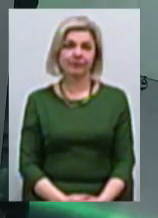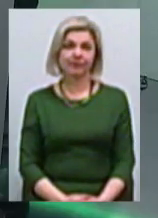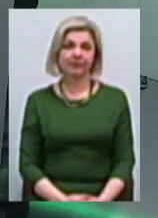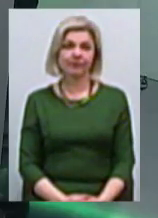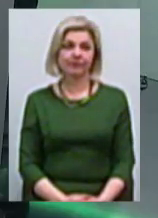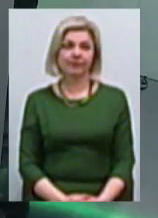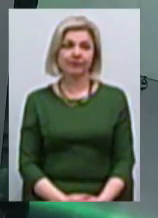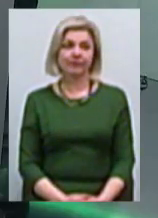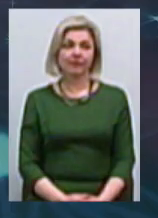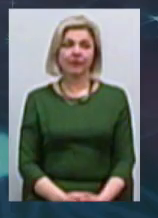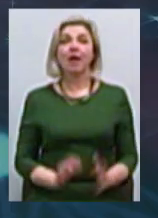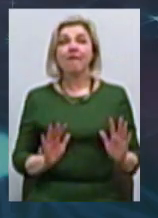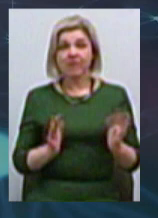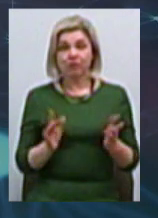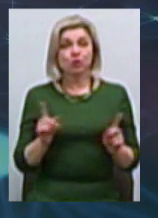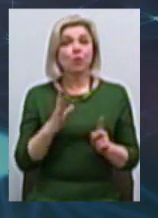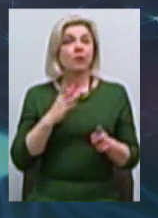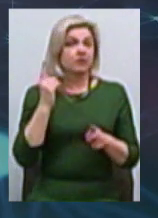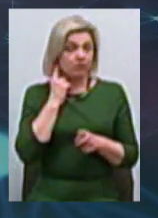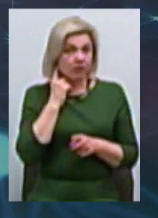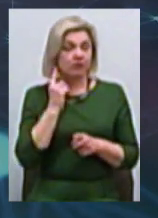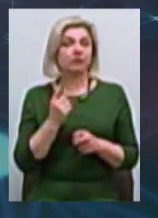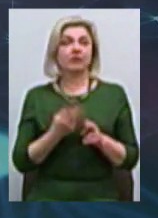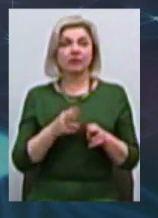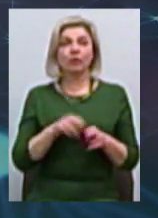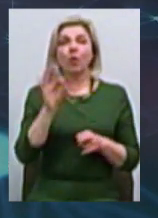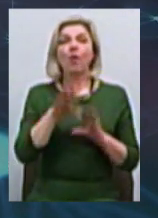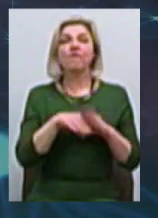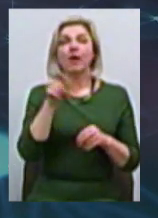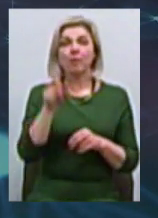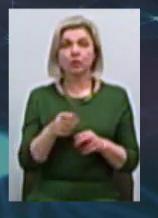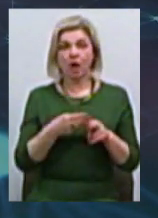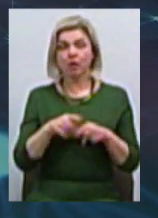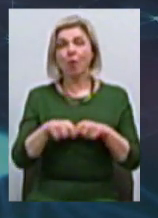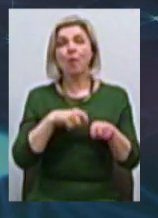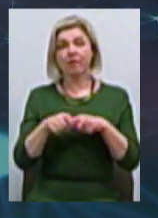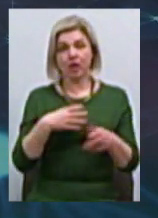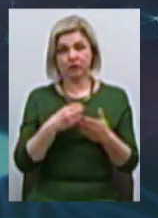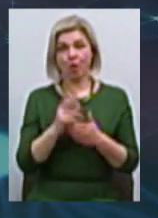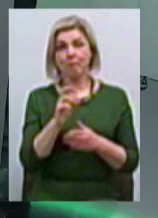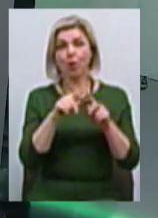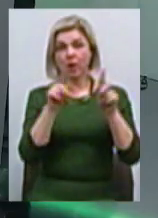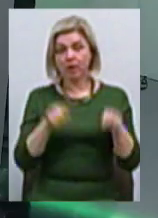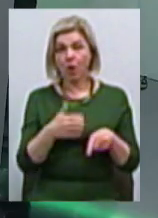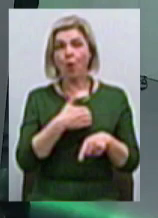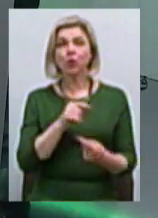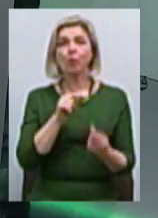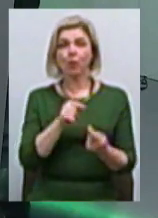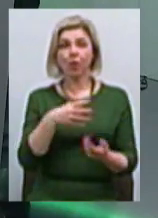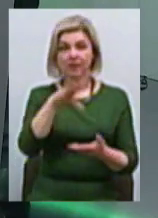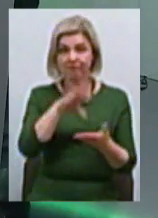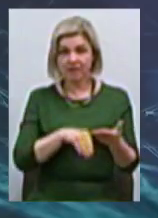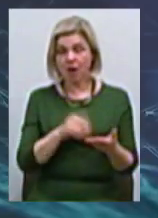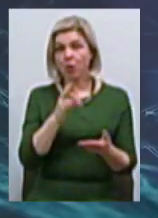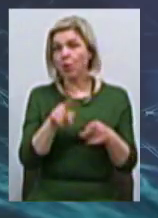Ну, в принципі, випадок, який прозвучав, щодо виборця, який просто порвав свій бюлетень, тому що хотів проти усіх, але не було такої